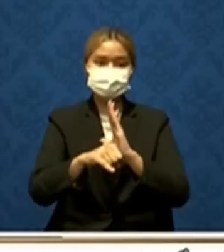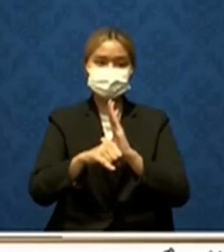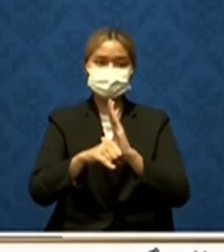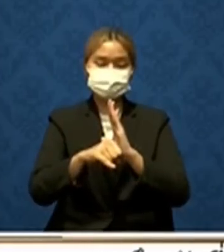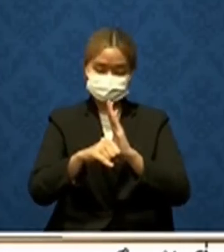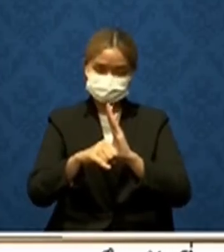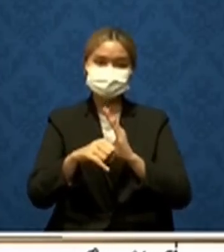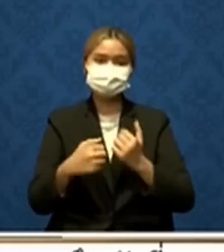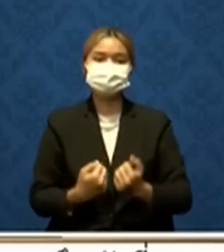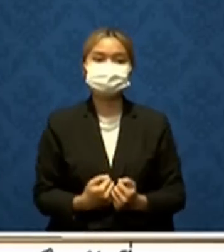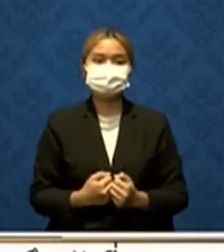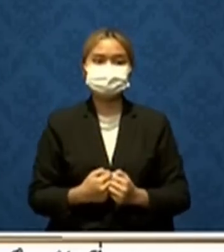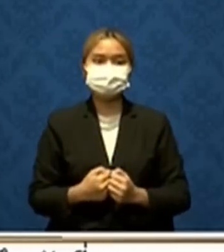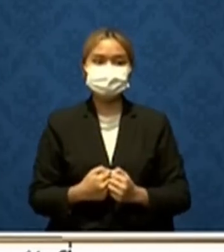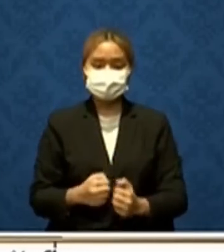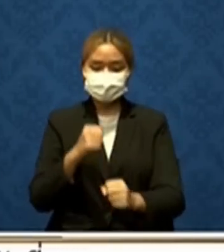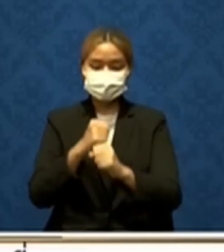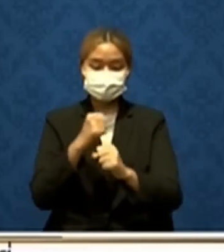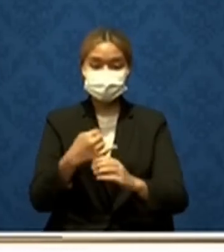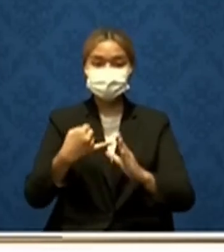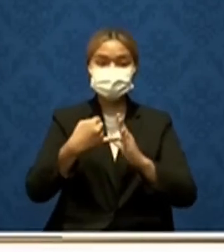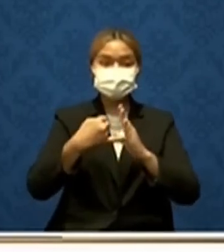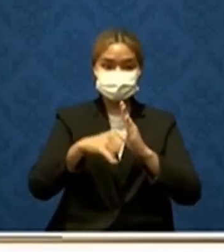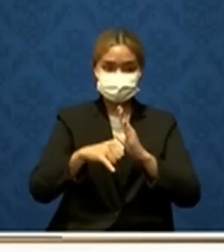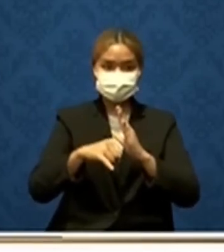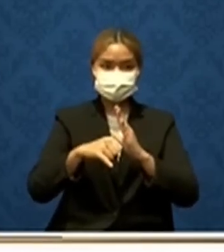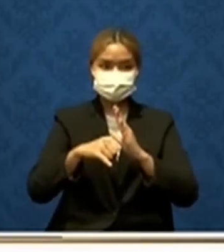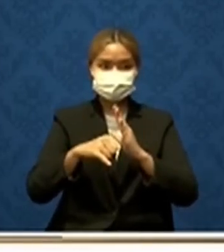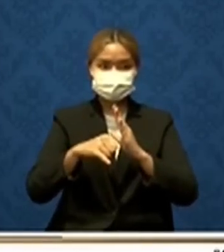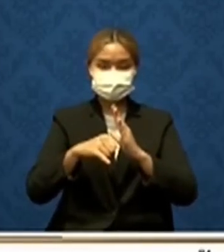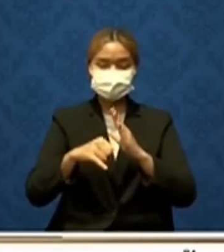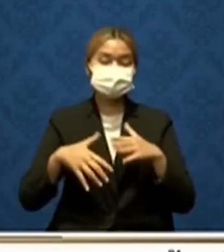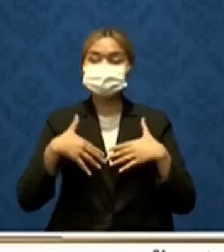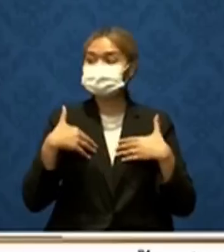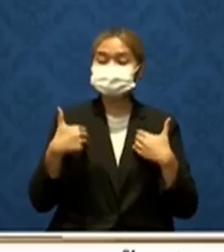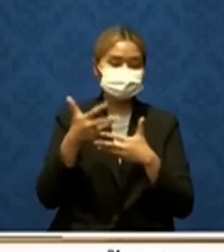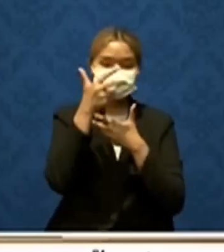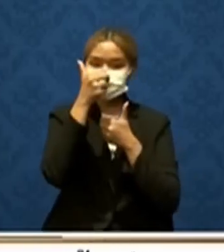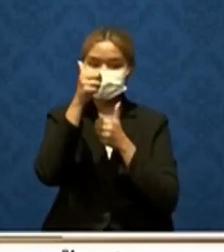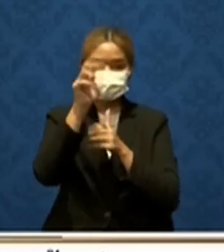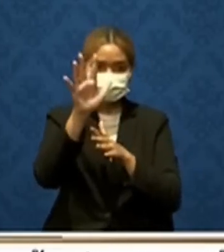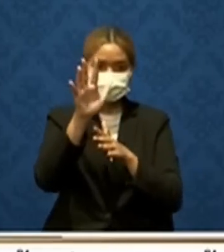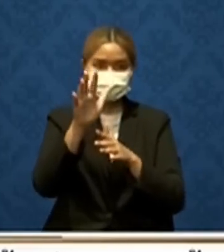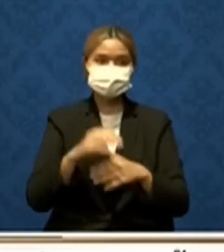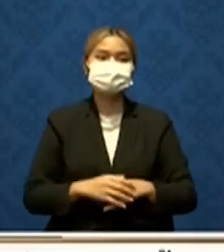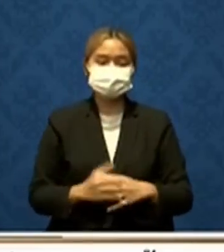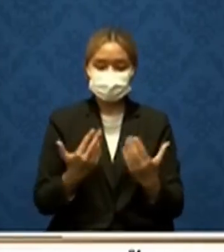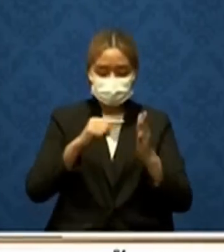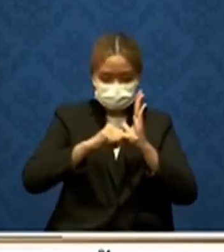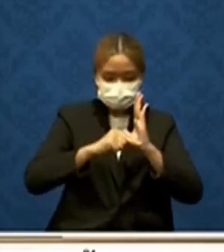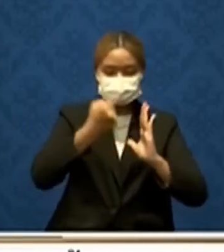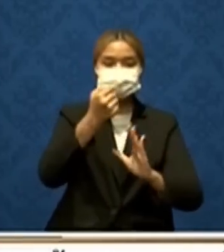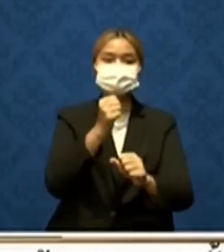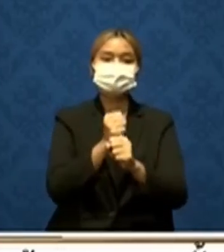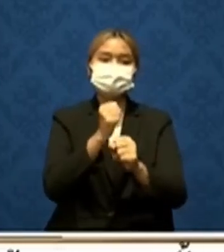ให้คนที่กระทำการทุจริตเลยอ้างแล้วก็ลอยนวลได้ในที่สุดต้องมานับหนึ่งกันใหม่อีก